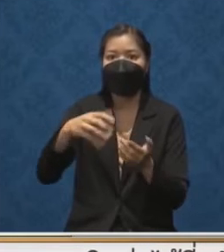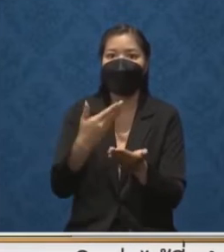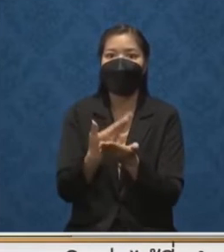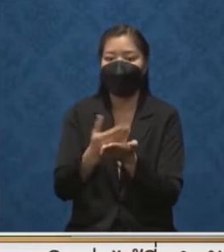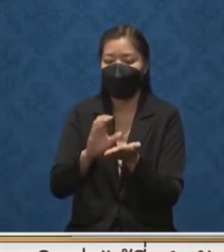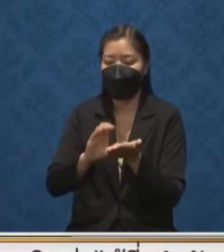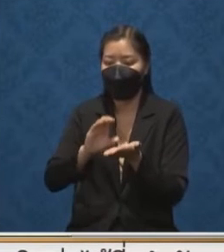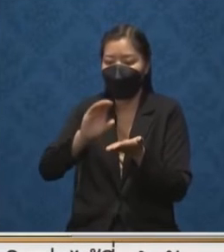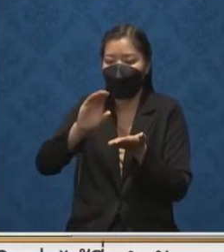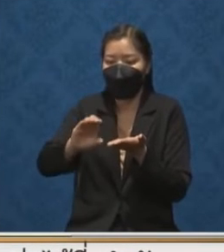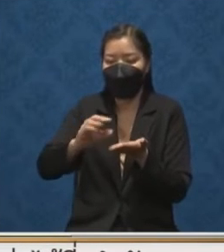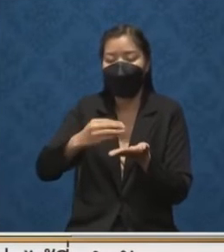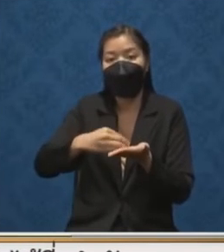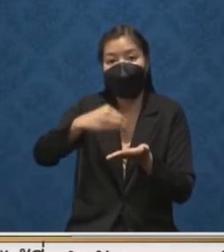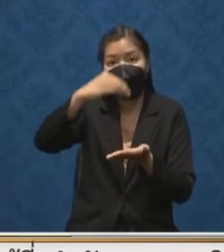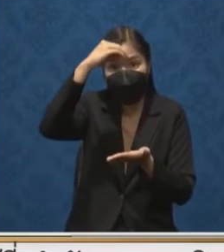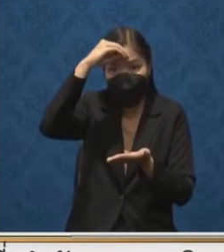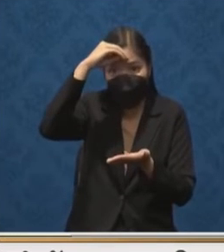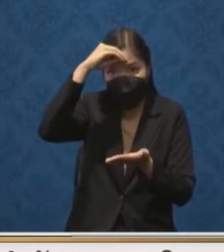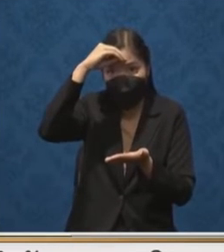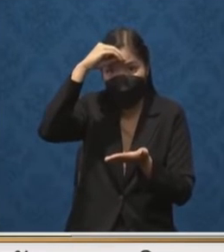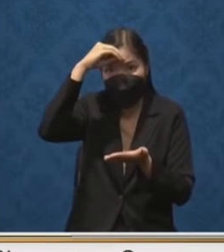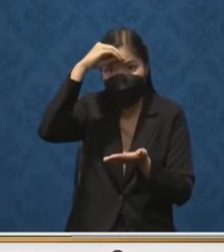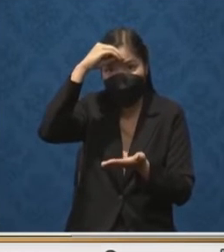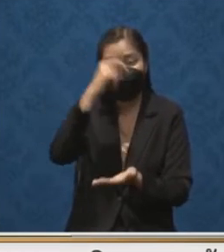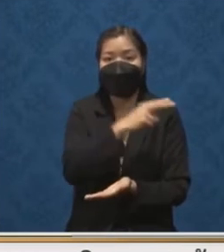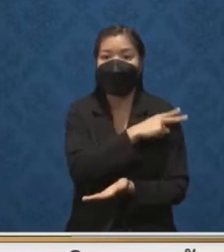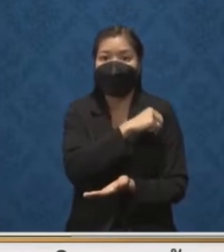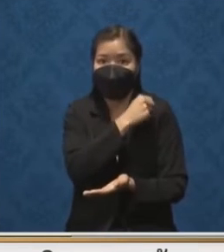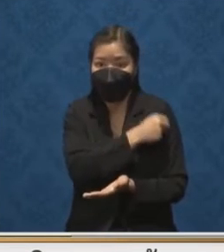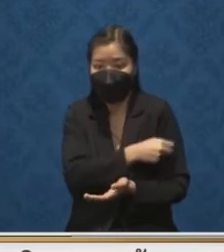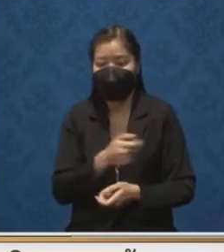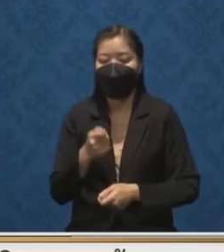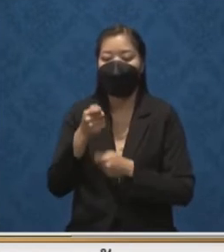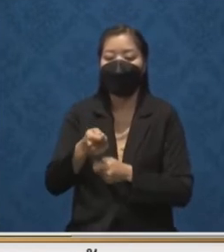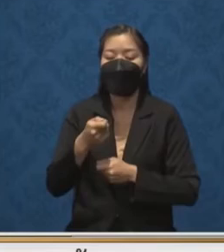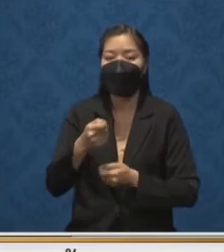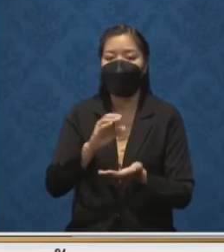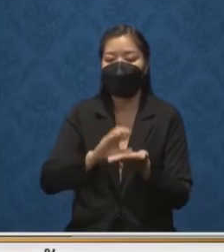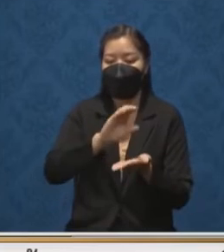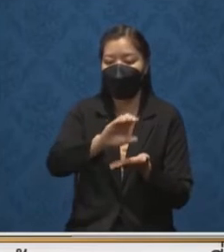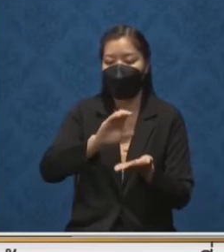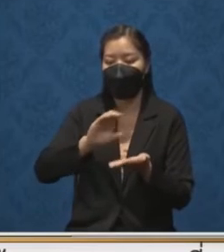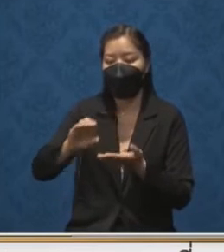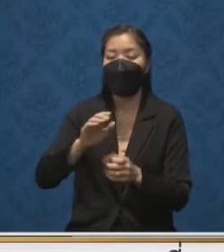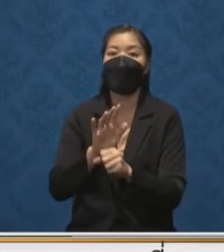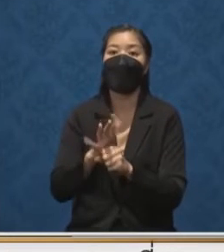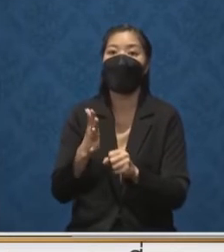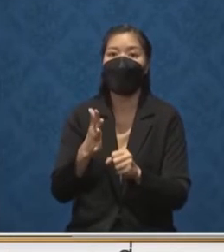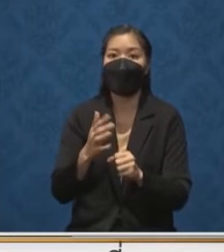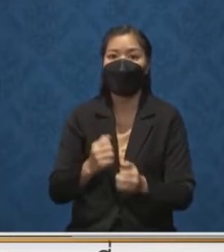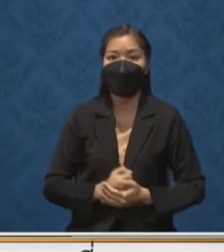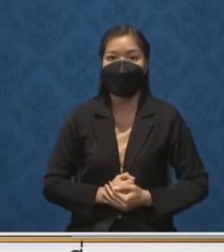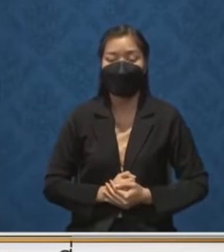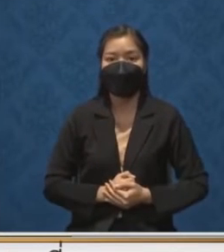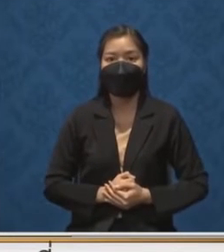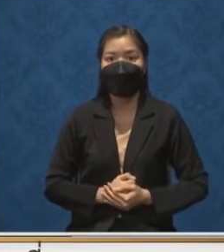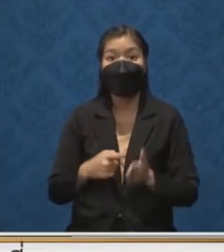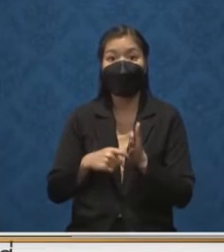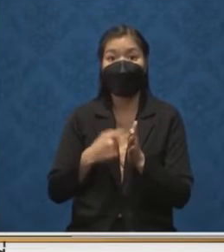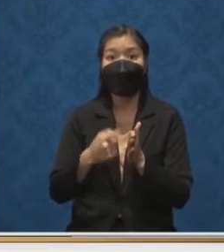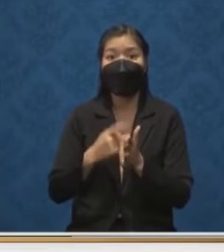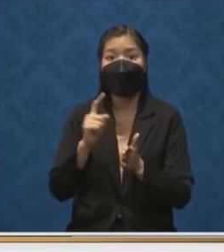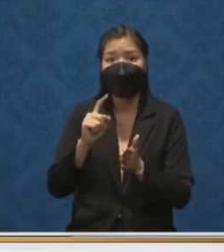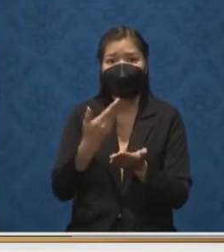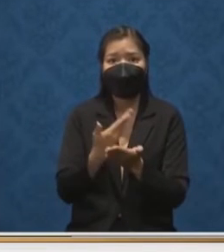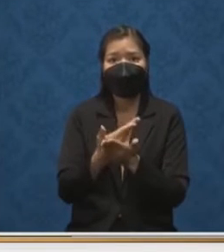อทั้งในด้านการศึกษาทั้งในด้านของสาธารณสุขแล้วก็ในด้านของเกษตรนะครับโดยให้เหตุผลว่าตั้งไว้ไม่เพียง